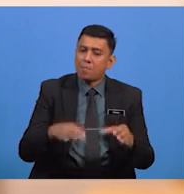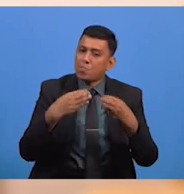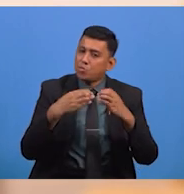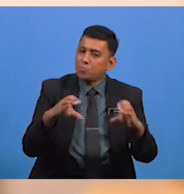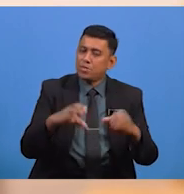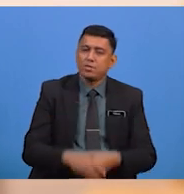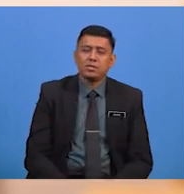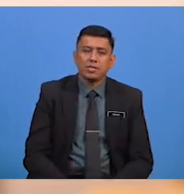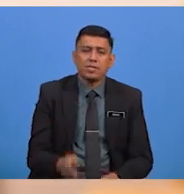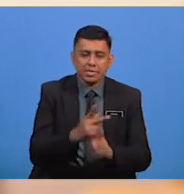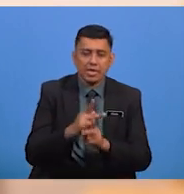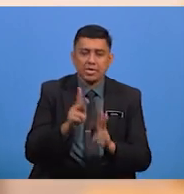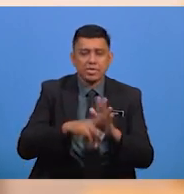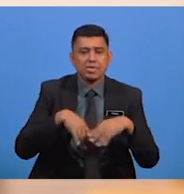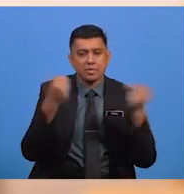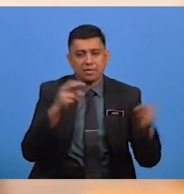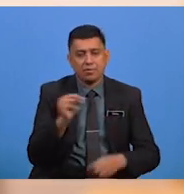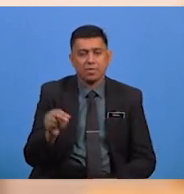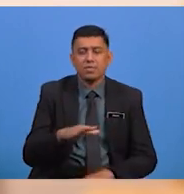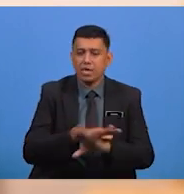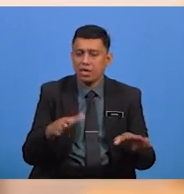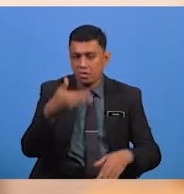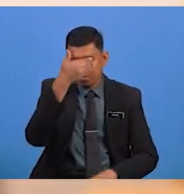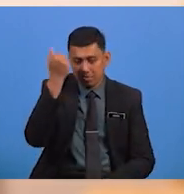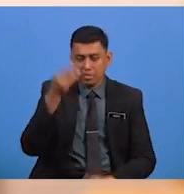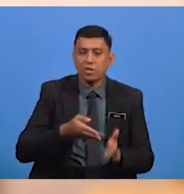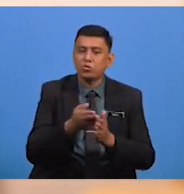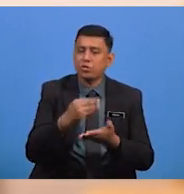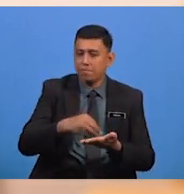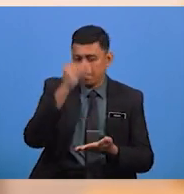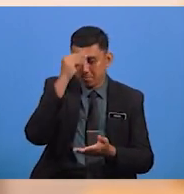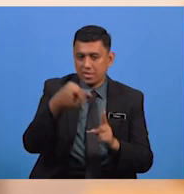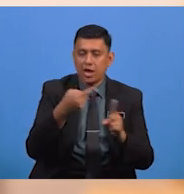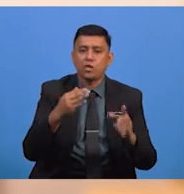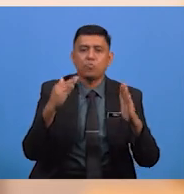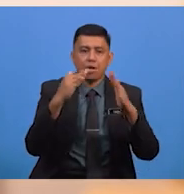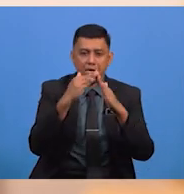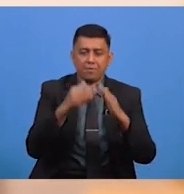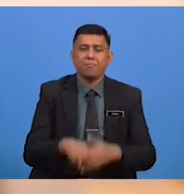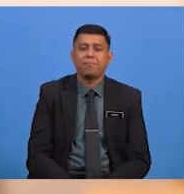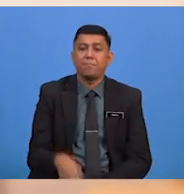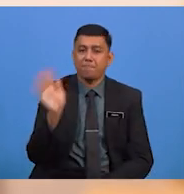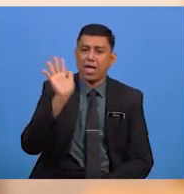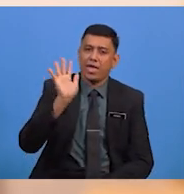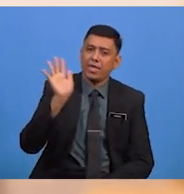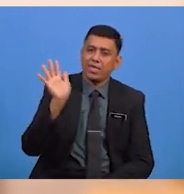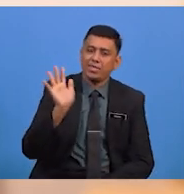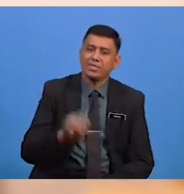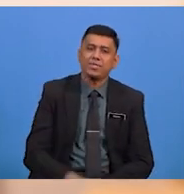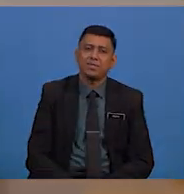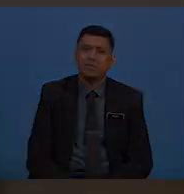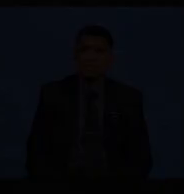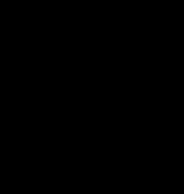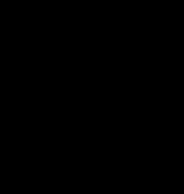mencuba, jaga kesihatan dan jangan lupa untuk terus belajar dari rumah. Bye!